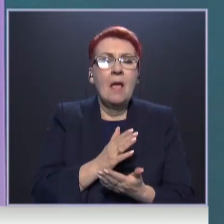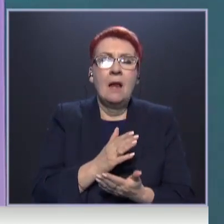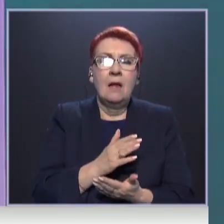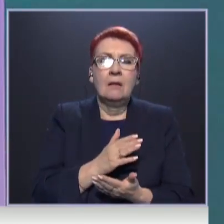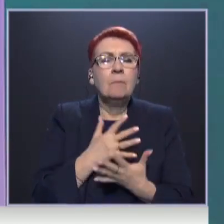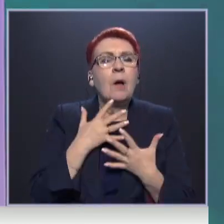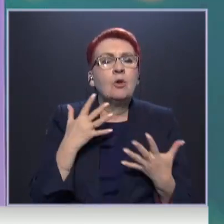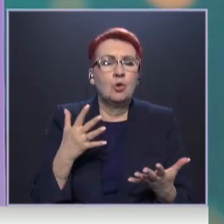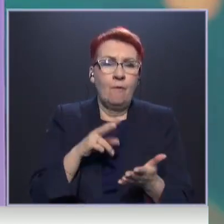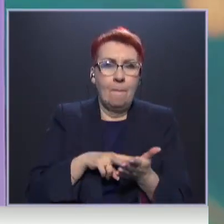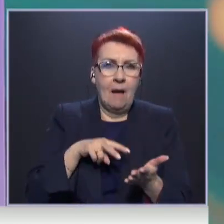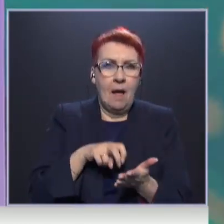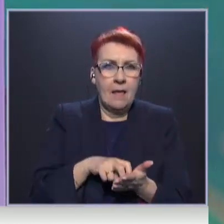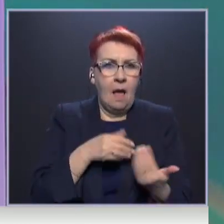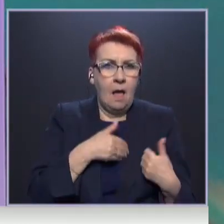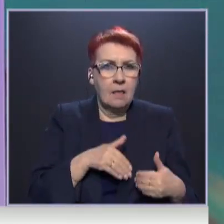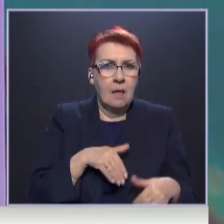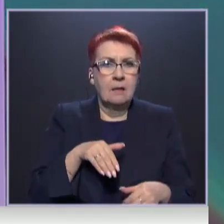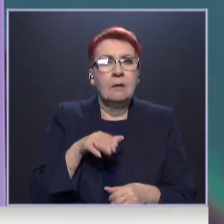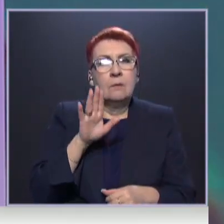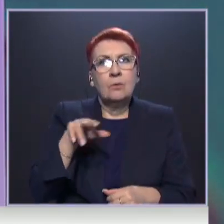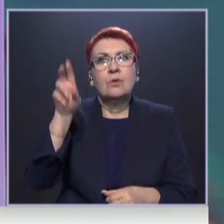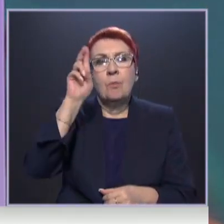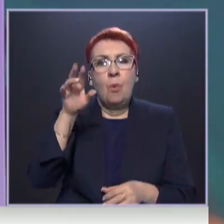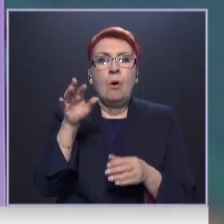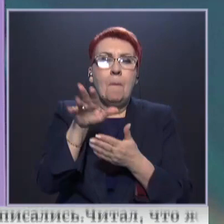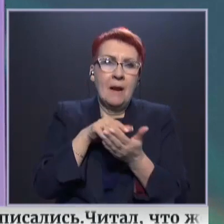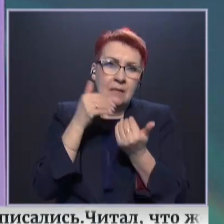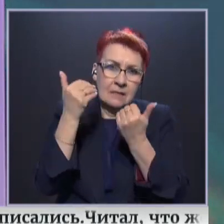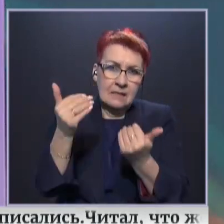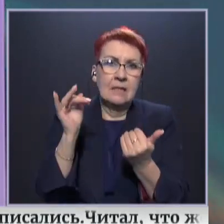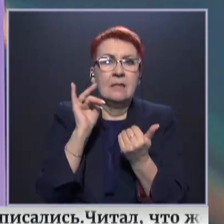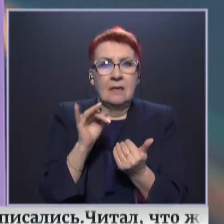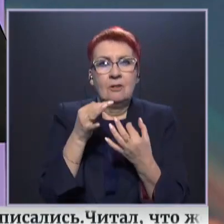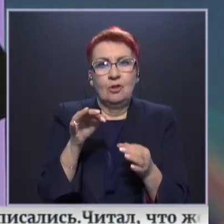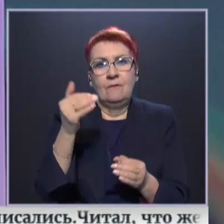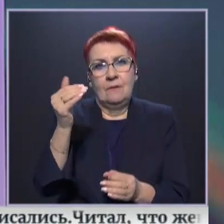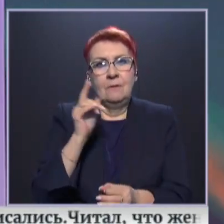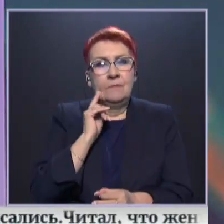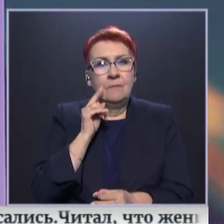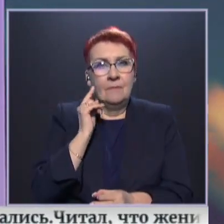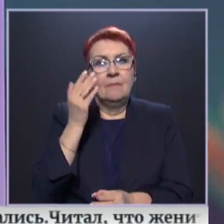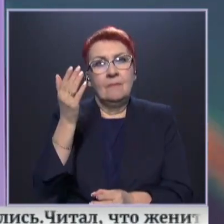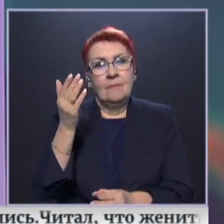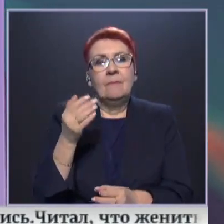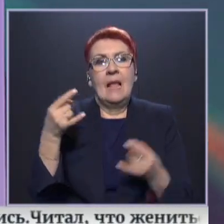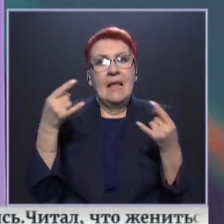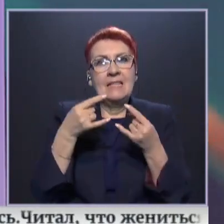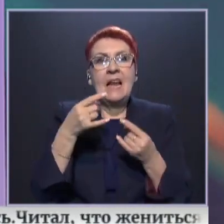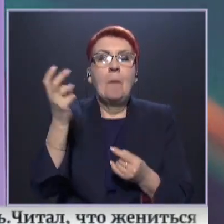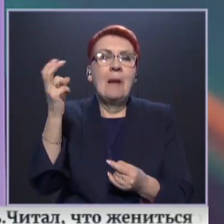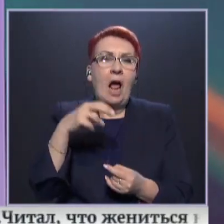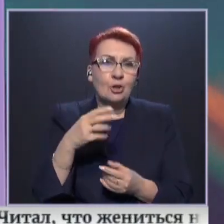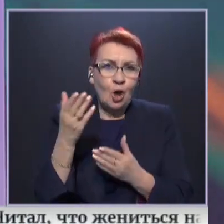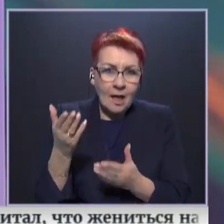И пусть Бог простит и разрешит нашего симпатичного телеприхожанина. А